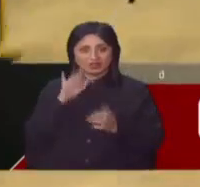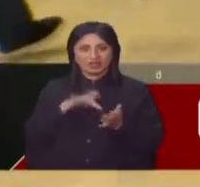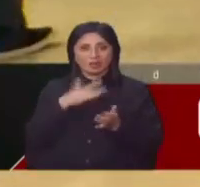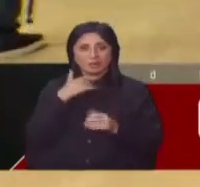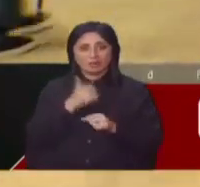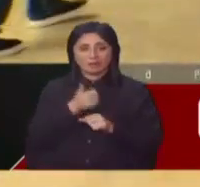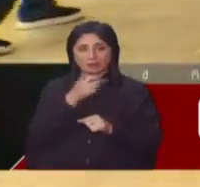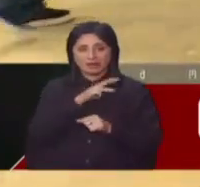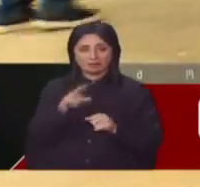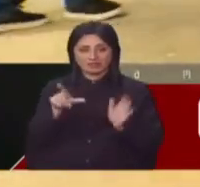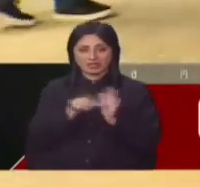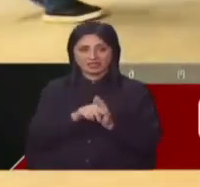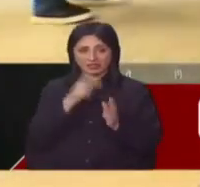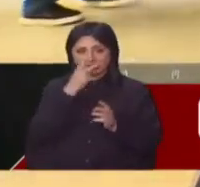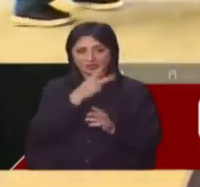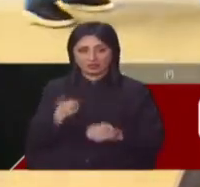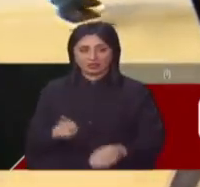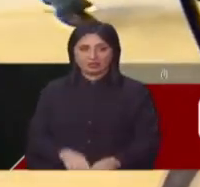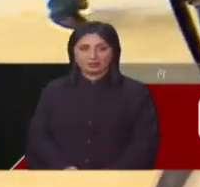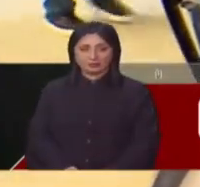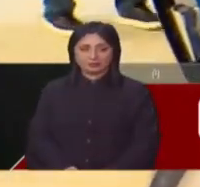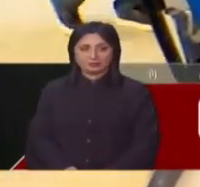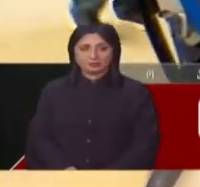dedakhalakis merma premier ministrtan ertad daatvaliera.